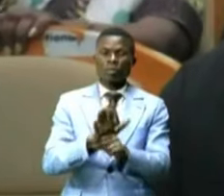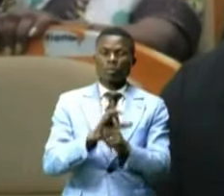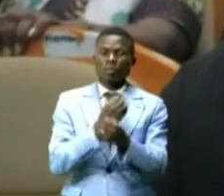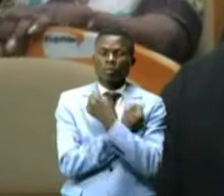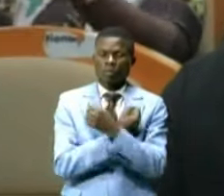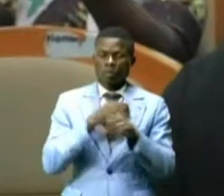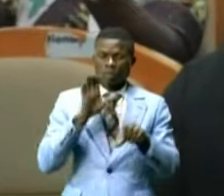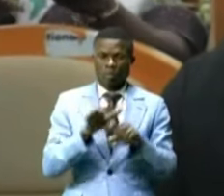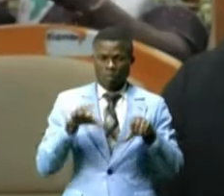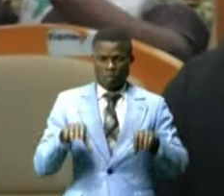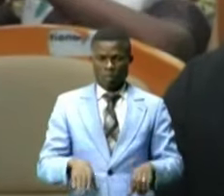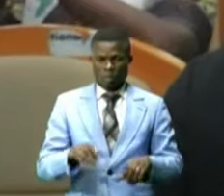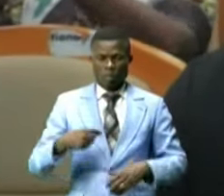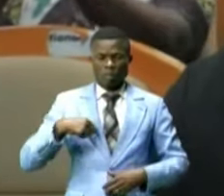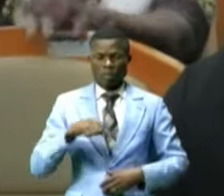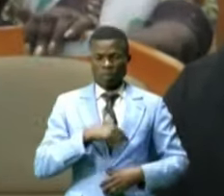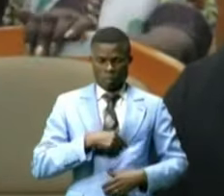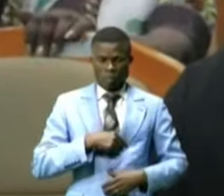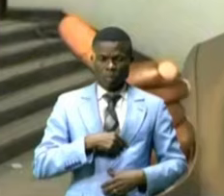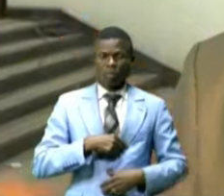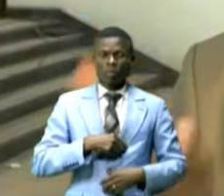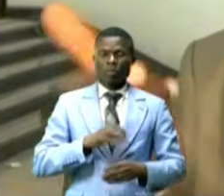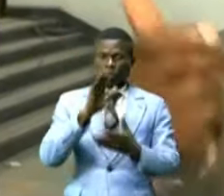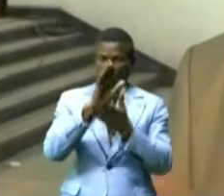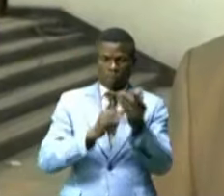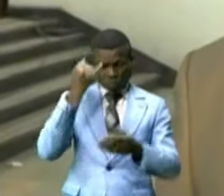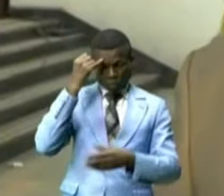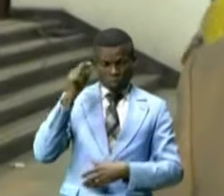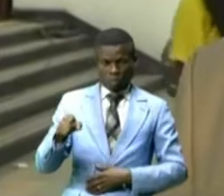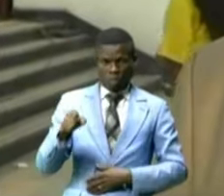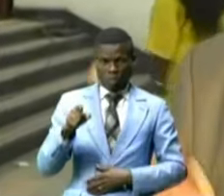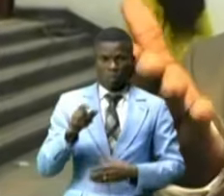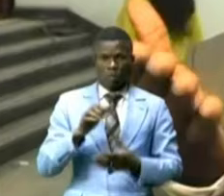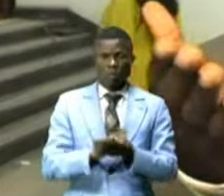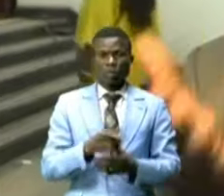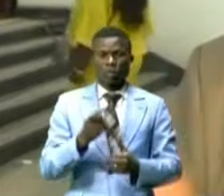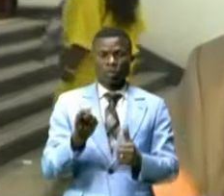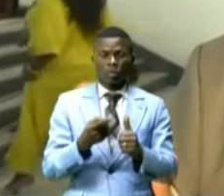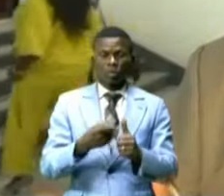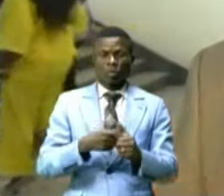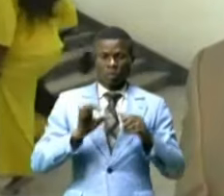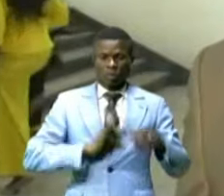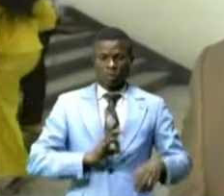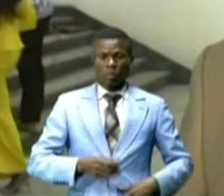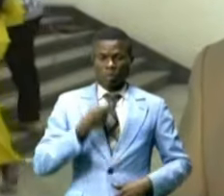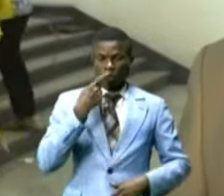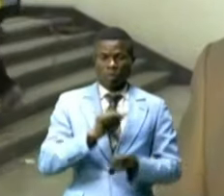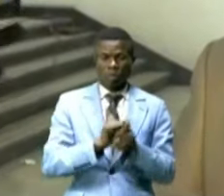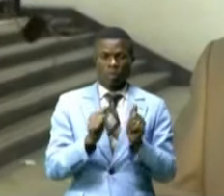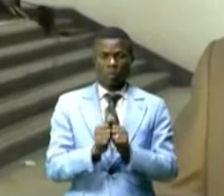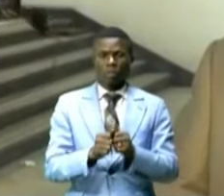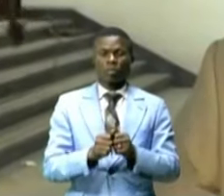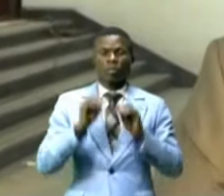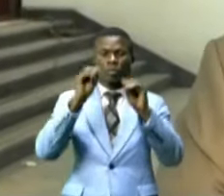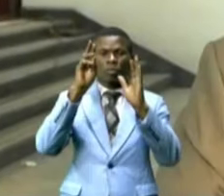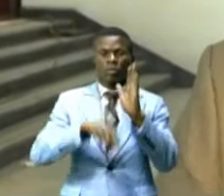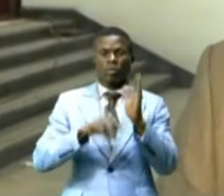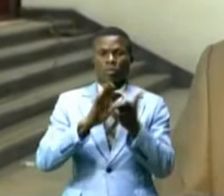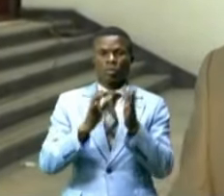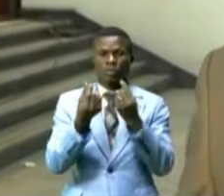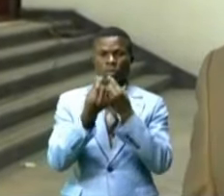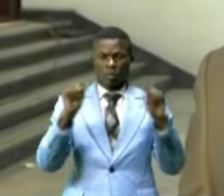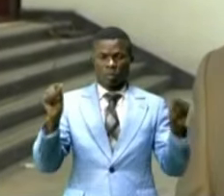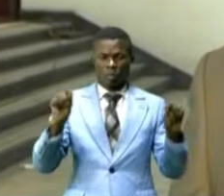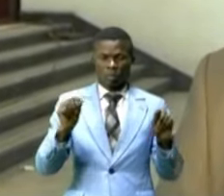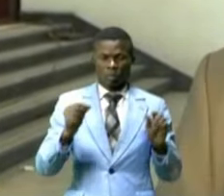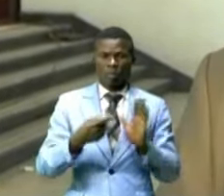pays. Et nous devons tous souscrire dans le même sens. Il a parlé d'abord de la gratuité de l'enseignement. Il a